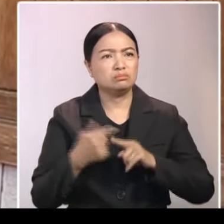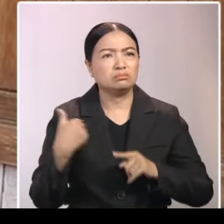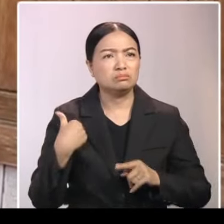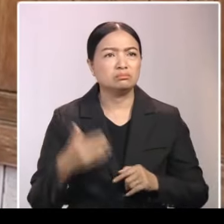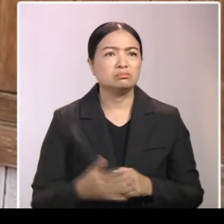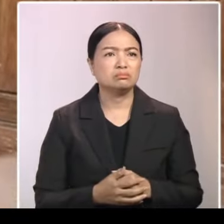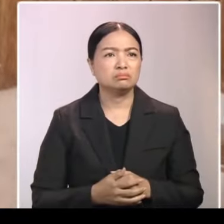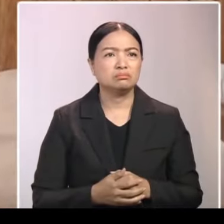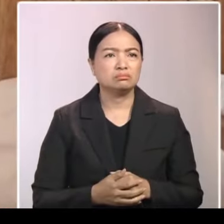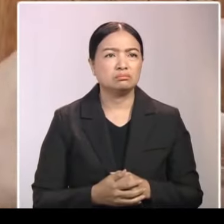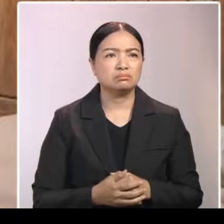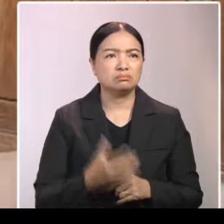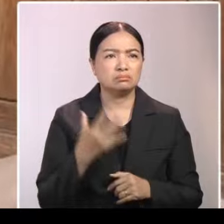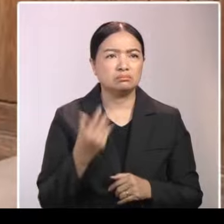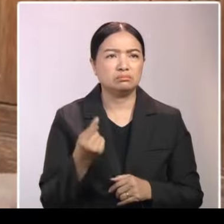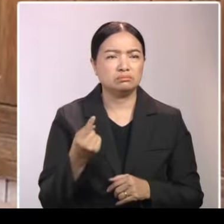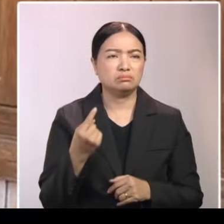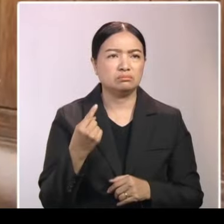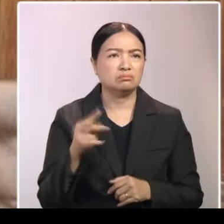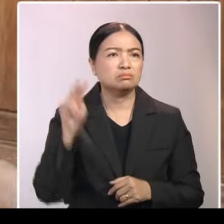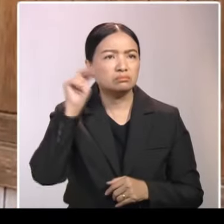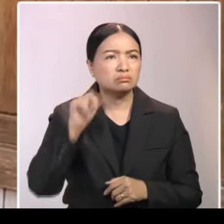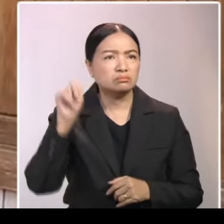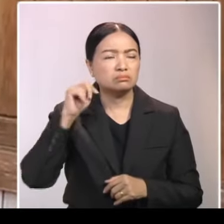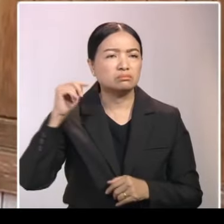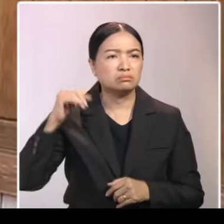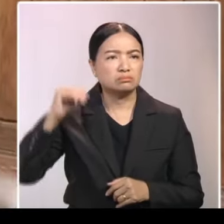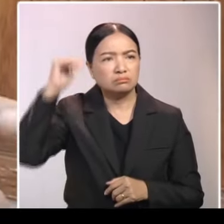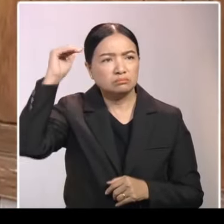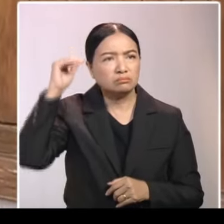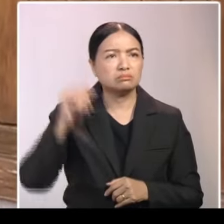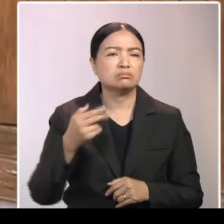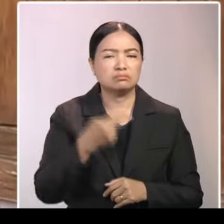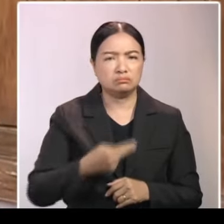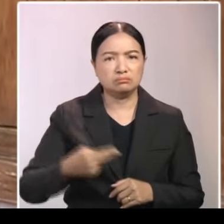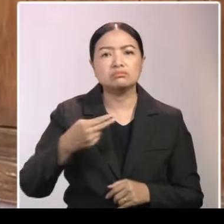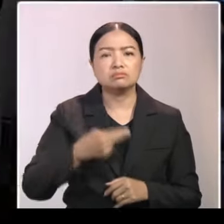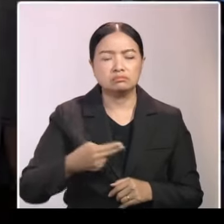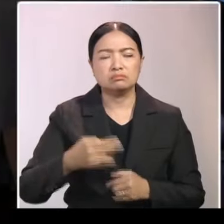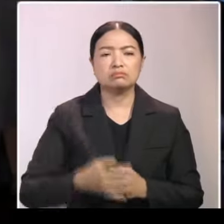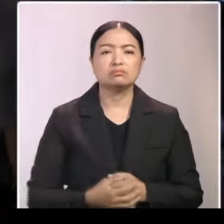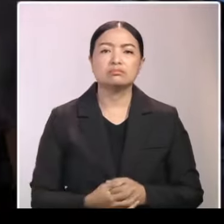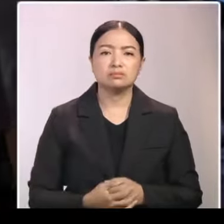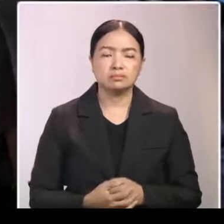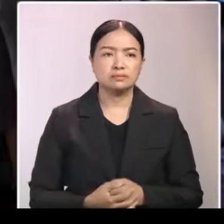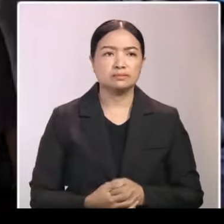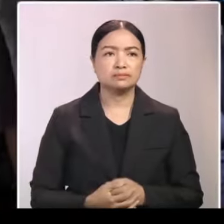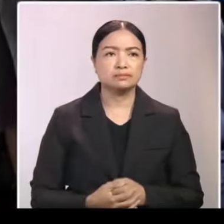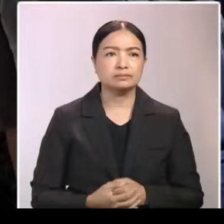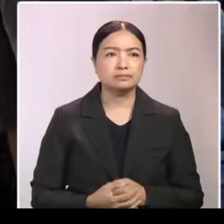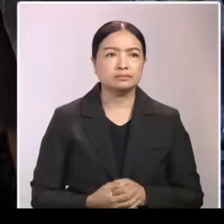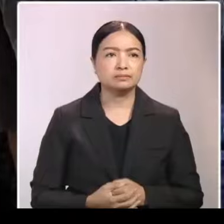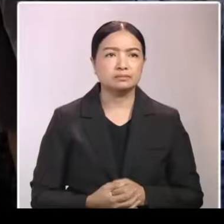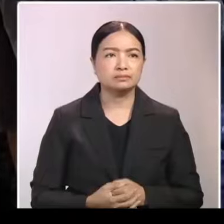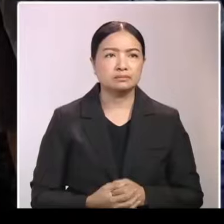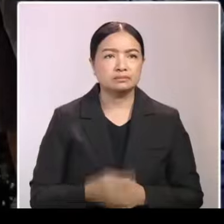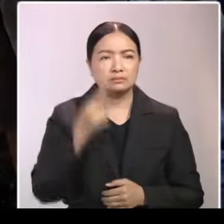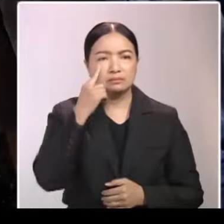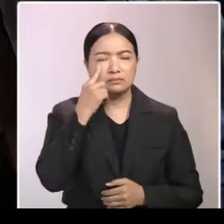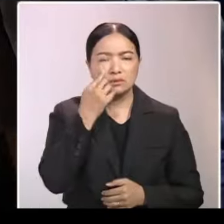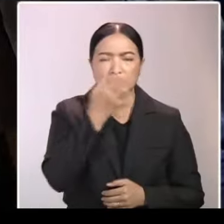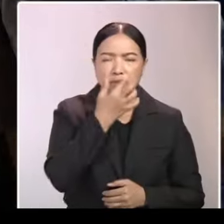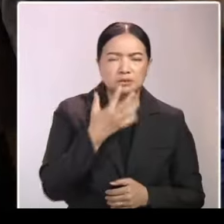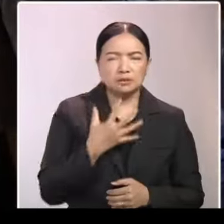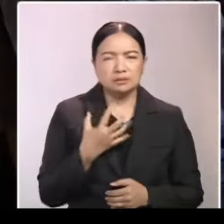นี้ก็ยังเหลือน้านากับพี่เอหลานแววตาชาวบ้านก็ยังคง